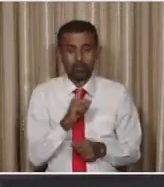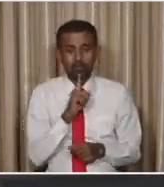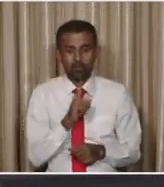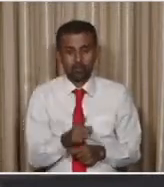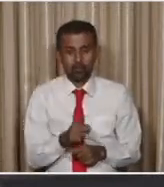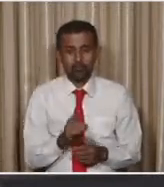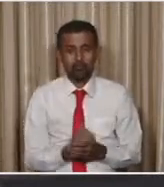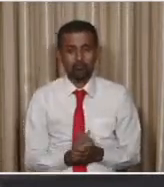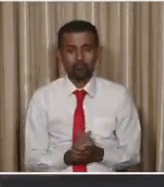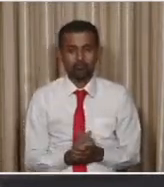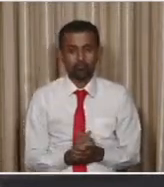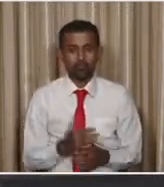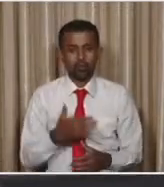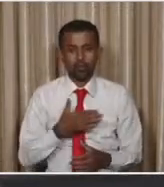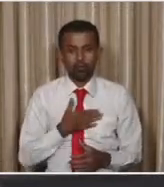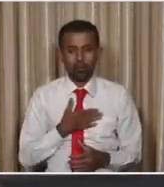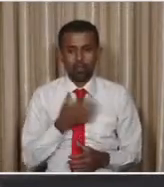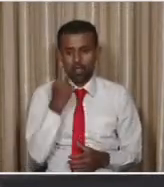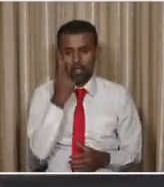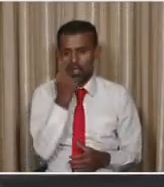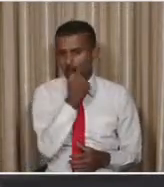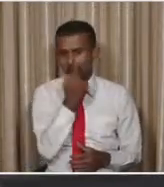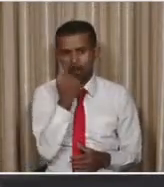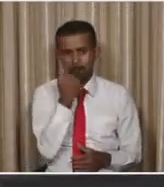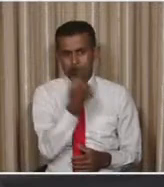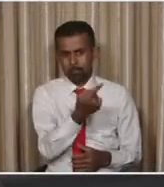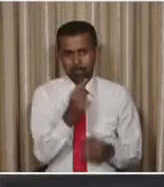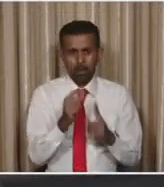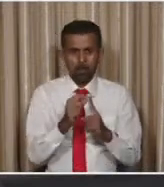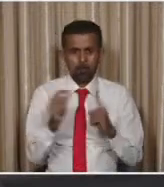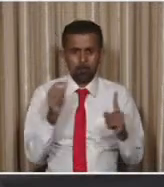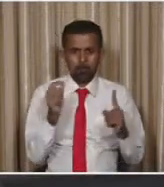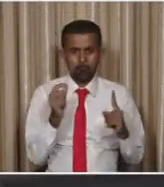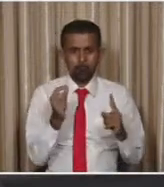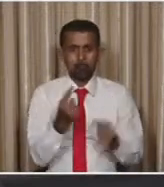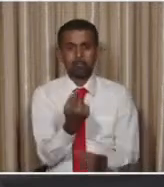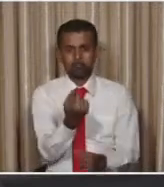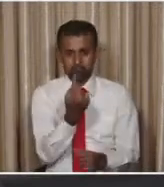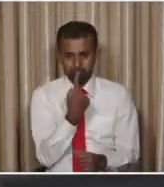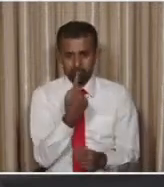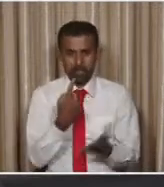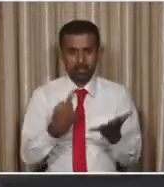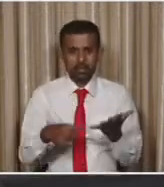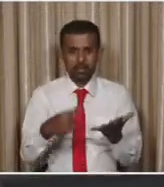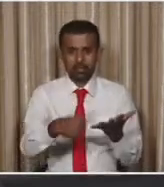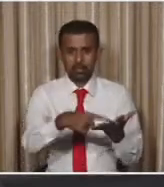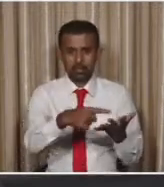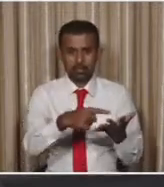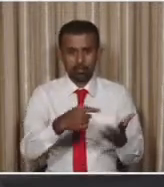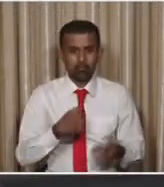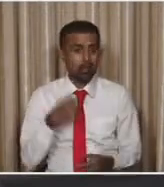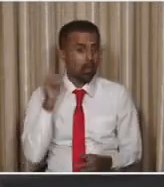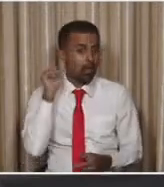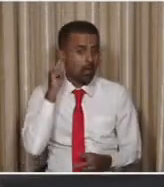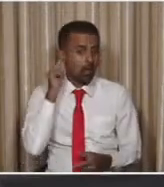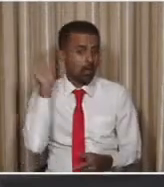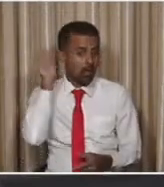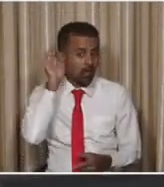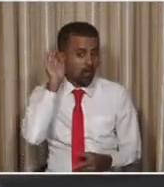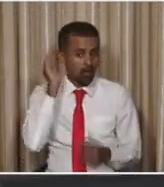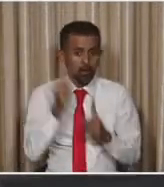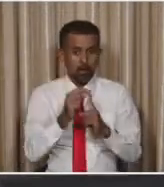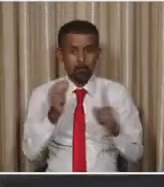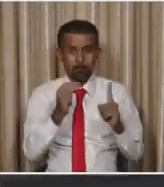කීවේ මගේ ඇස්වලින් මට පේන්නේ පාර්ලිමේන්තුව නියෝගය කරන දේවල්, මගේ කන්වලට ඇහෙන්නේ